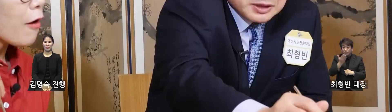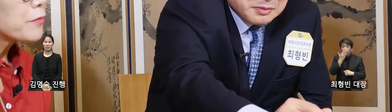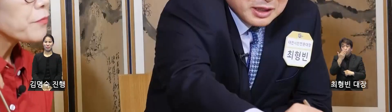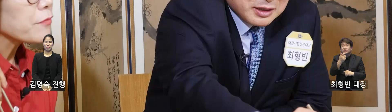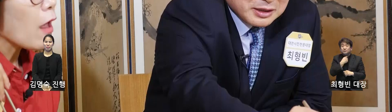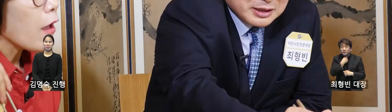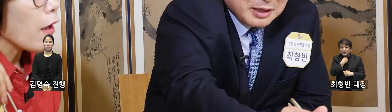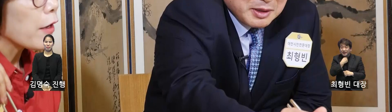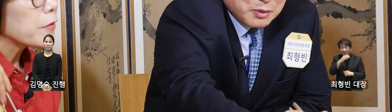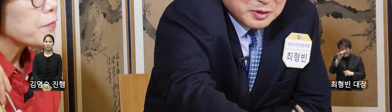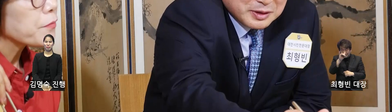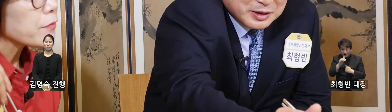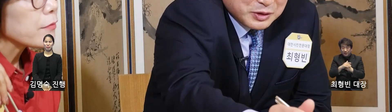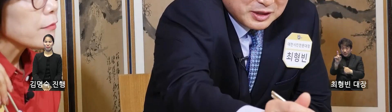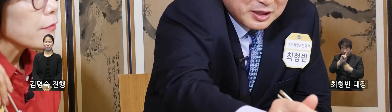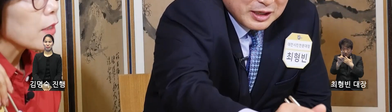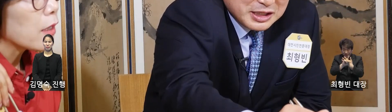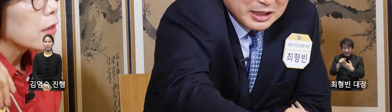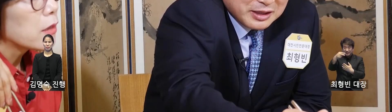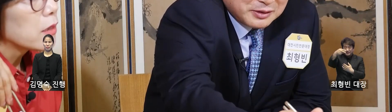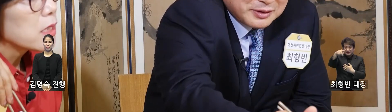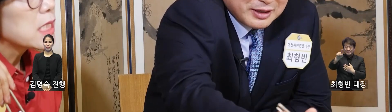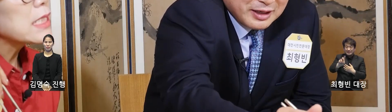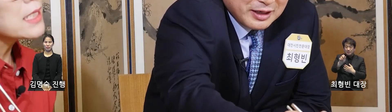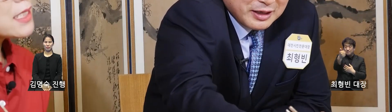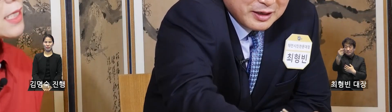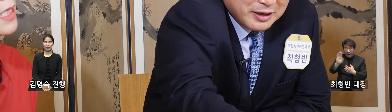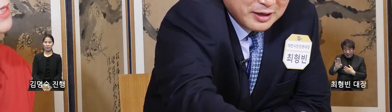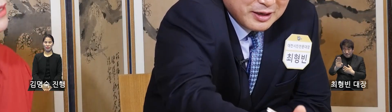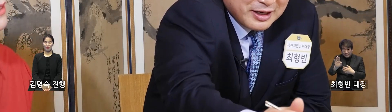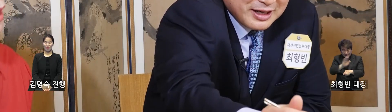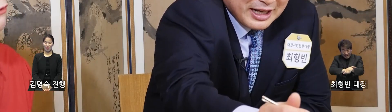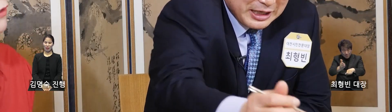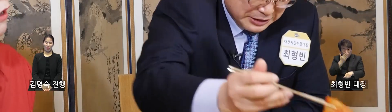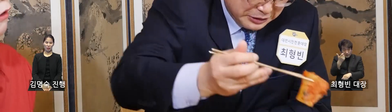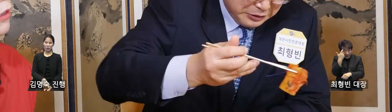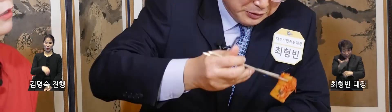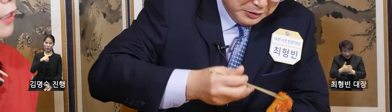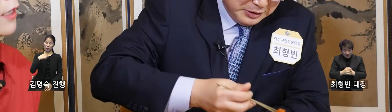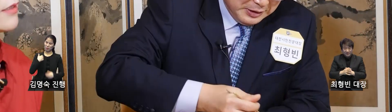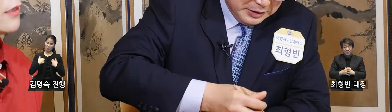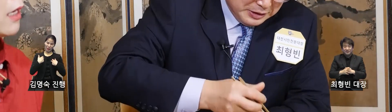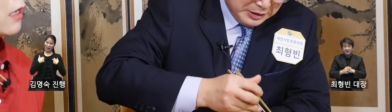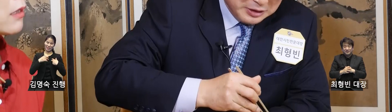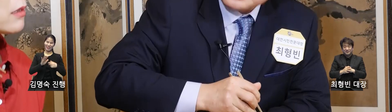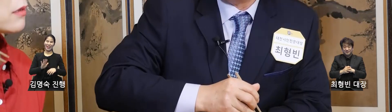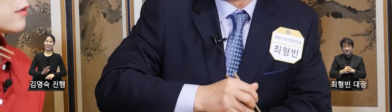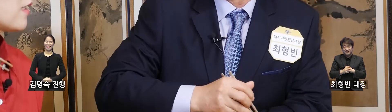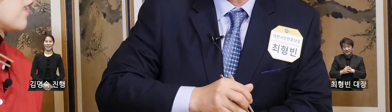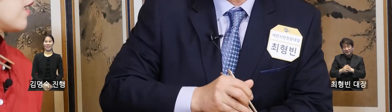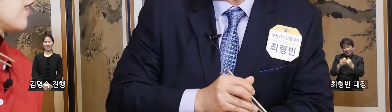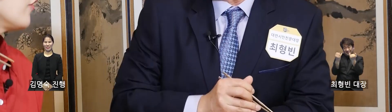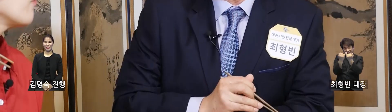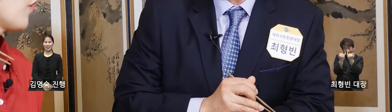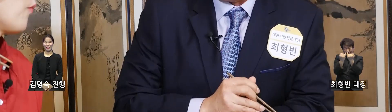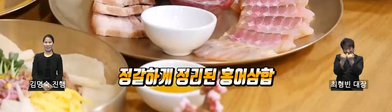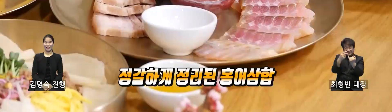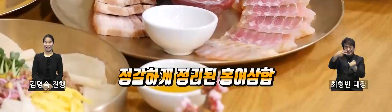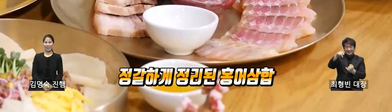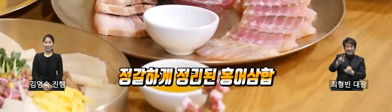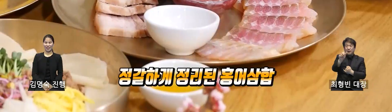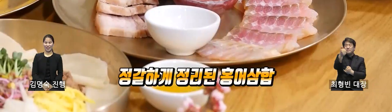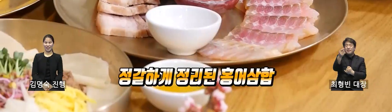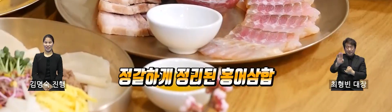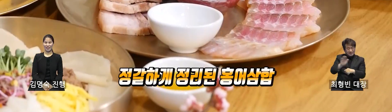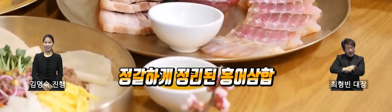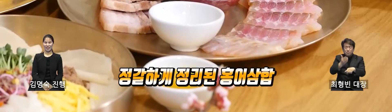갖고 있습니다 여기는 3 화보 즐겨 하시나요 쓸기 예진은 안가 가자 지용 흔 야에 여성분들은 사람을 이제 뭐 안